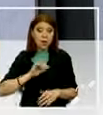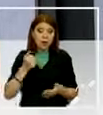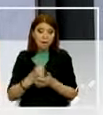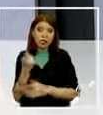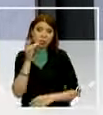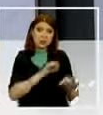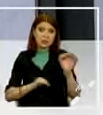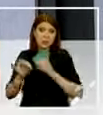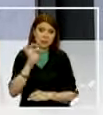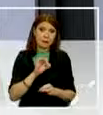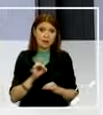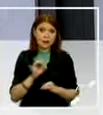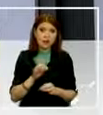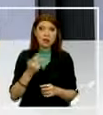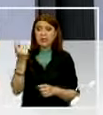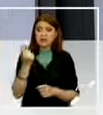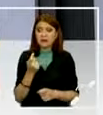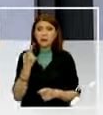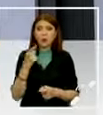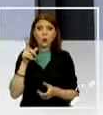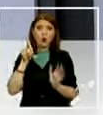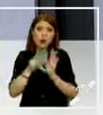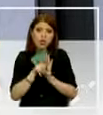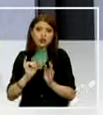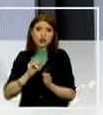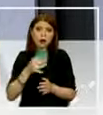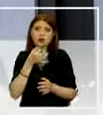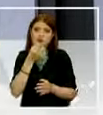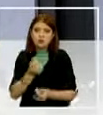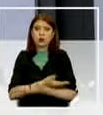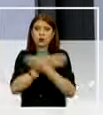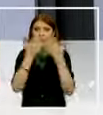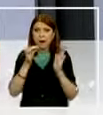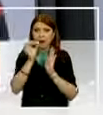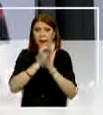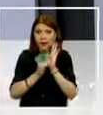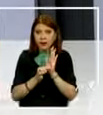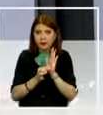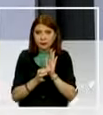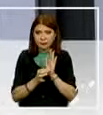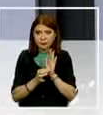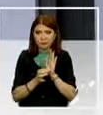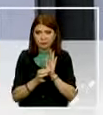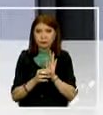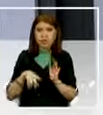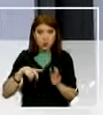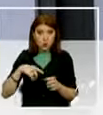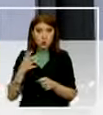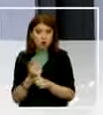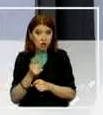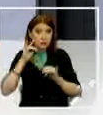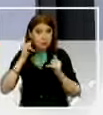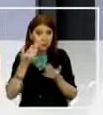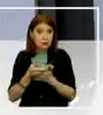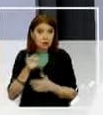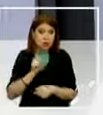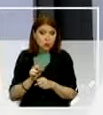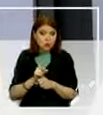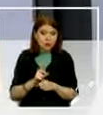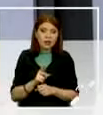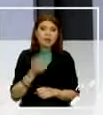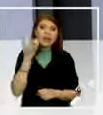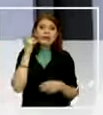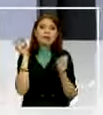1 septembrie să vină cu un act normativ care să reglementeze. Sunt șanse reale că se întâmplă acest lucru? Perioada în care